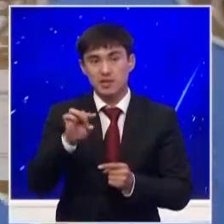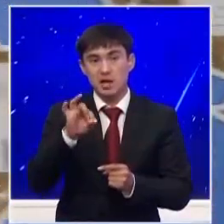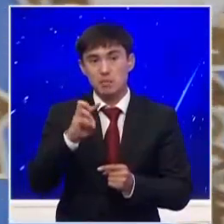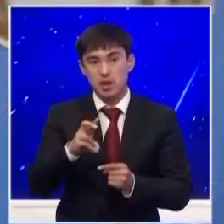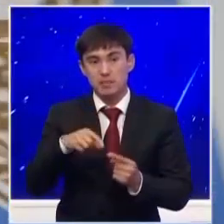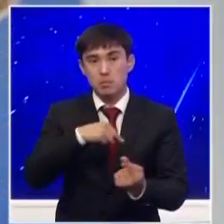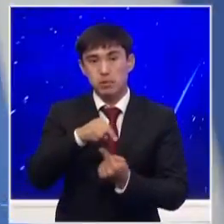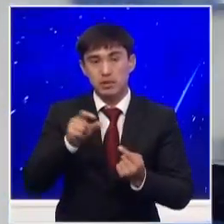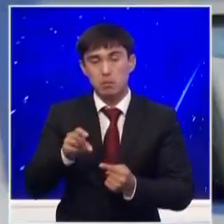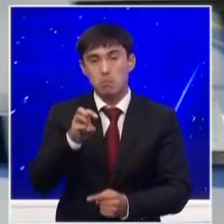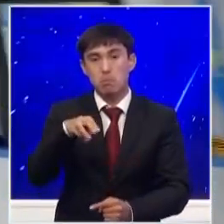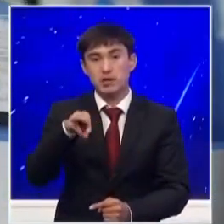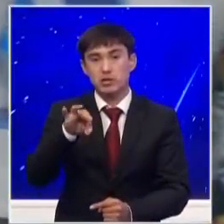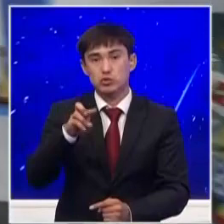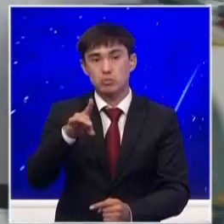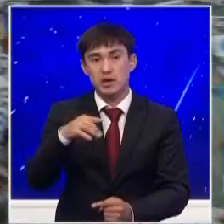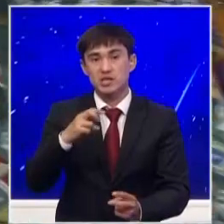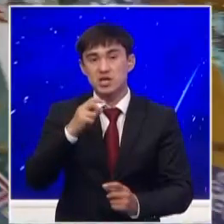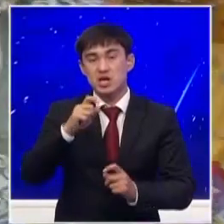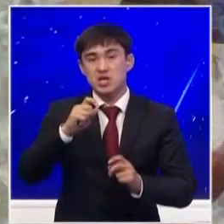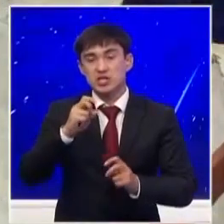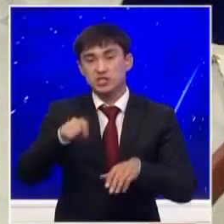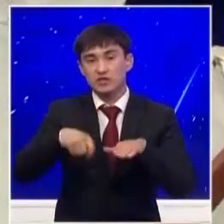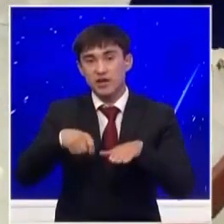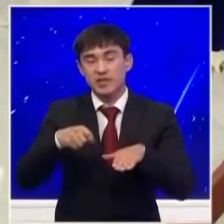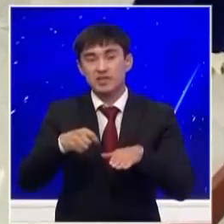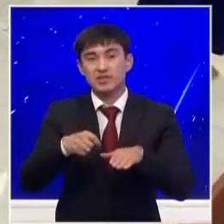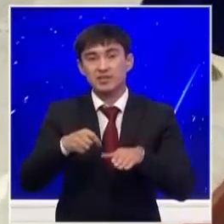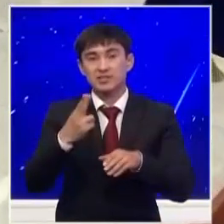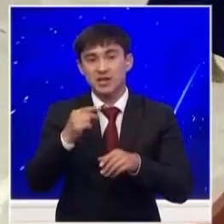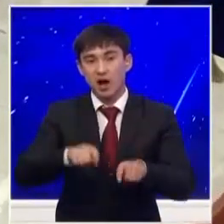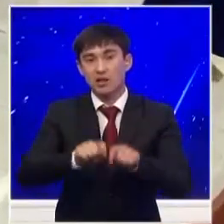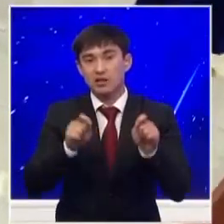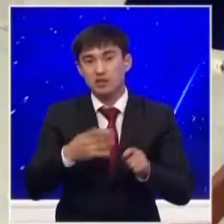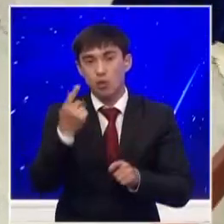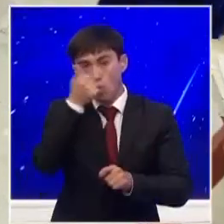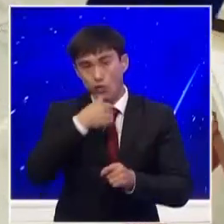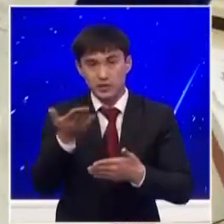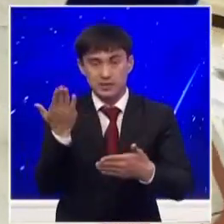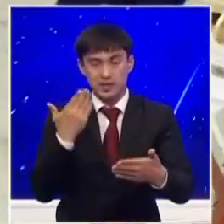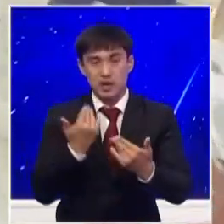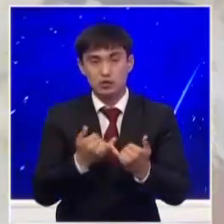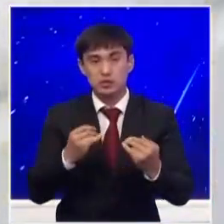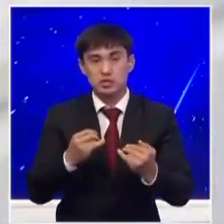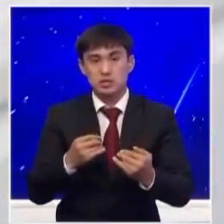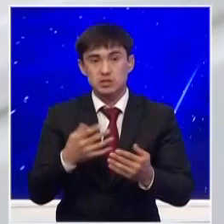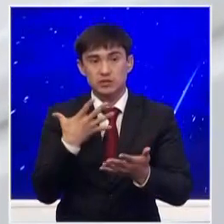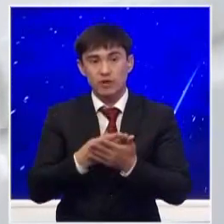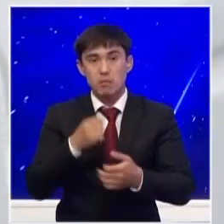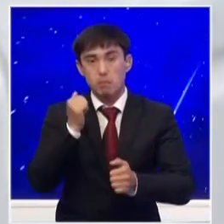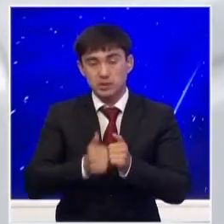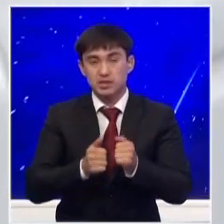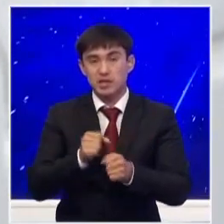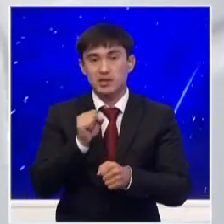предпринимательница Мадина Дюсюбаева. Швейный цех она открыла всего год назад. Однако за короткое время в мастерской уже появились свои